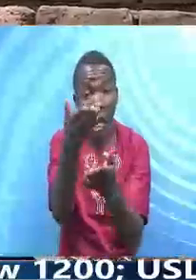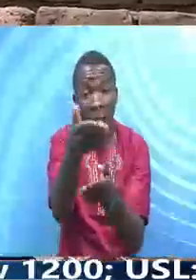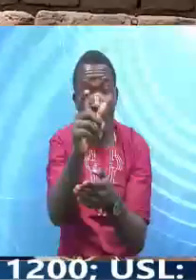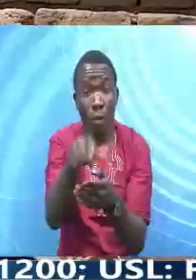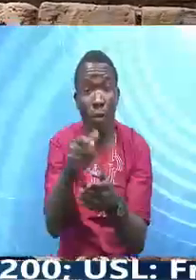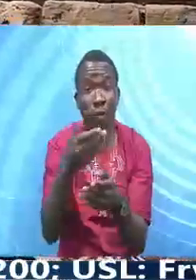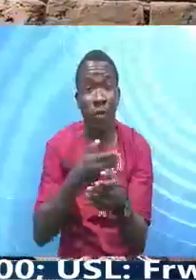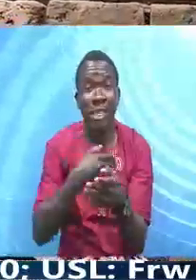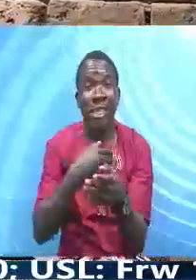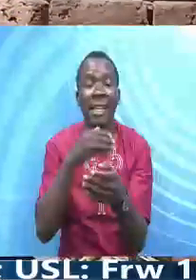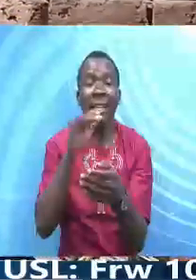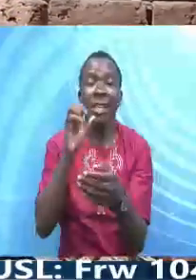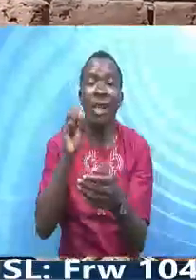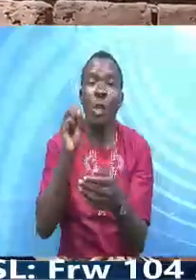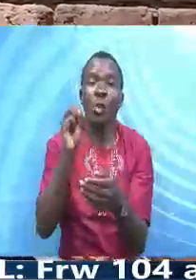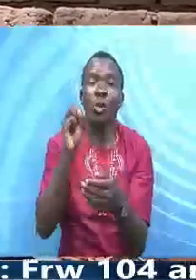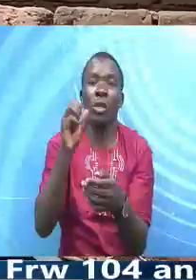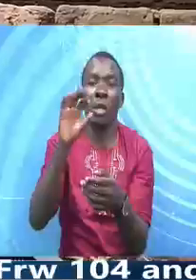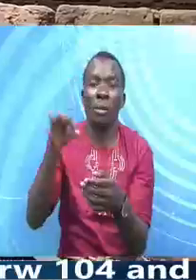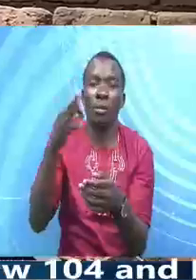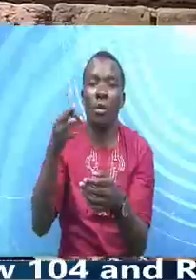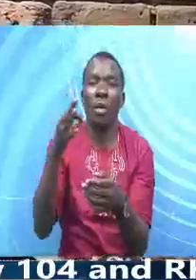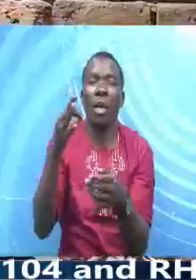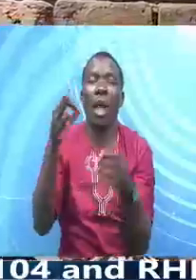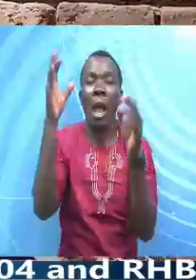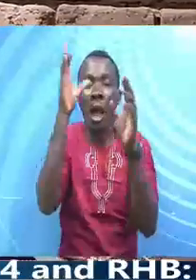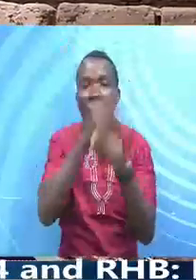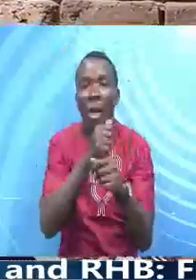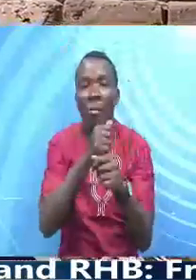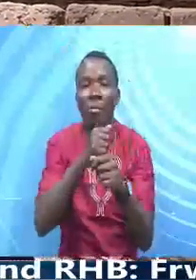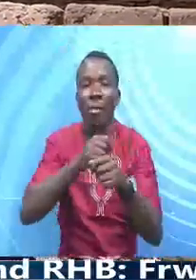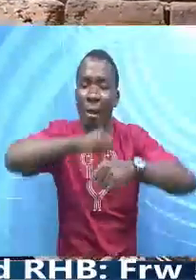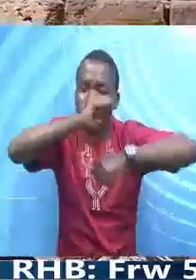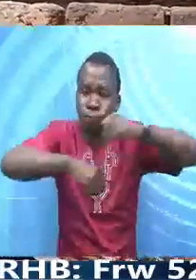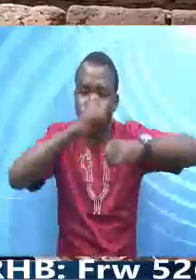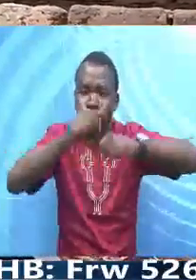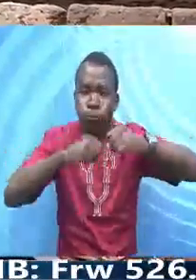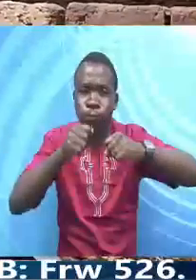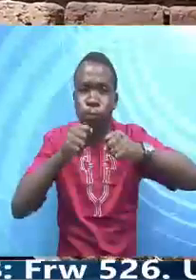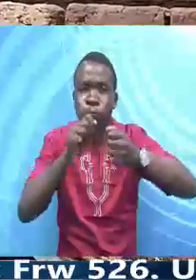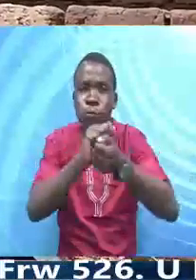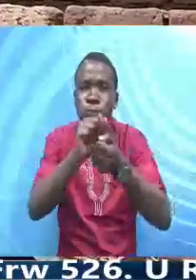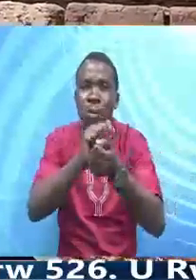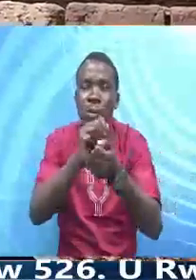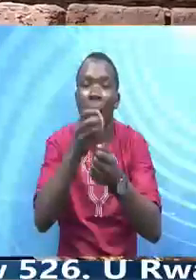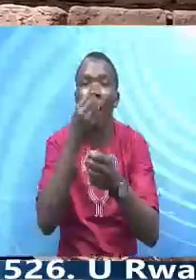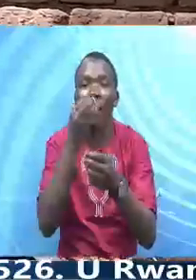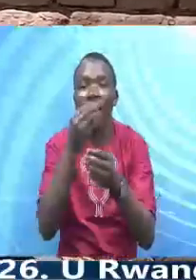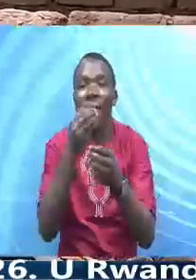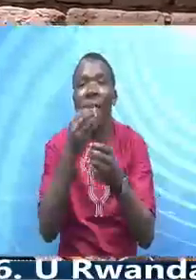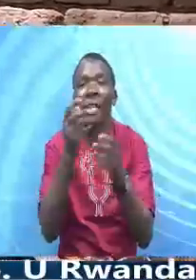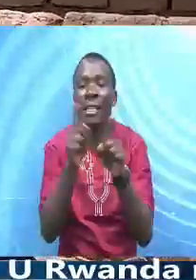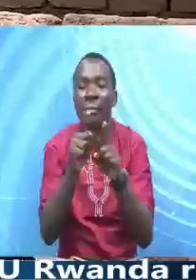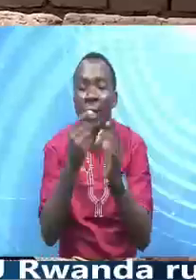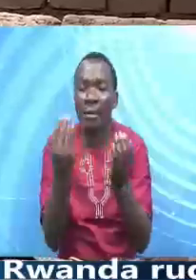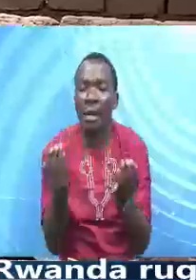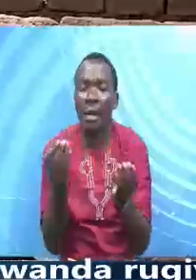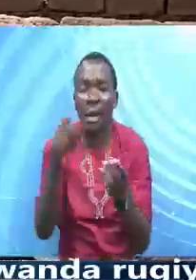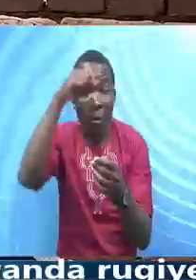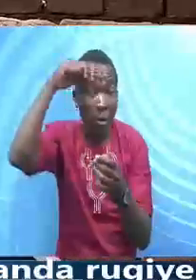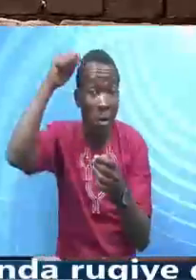ye ariko ntiyagura icyuma ngo asere isombe abaturage barye. Nk'aba bantu urababona kwiyogoshesha bagomba kurira imisozi ukajya